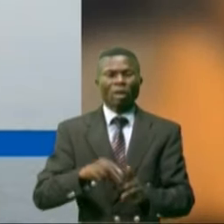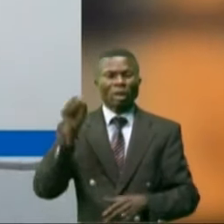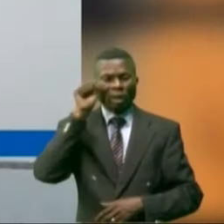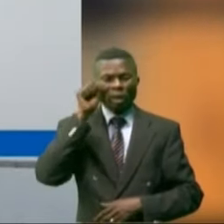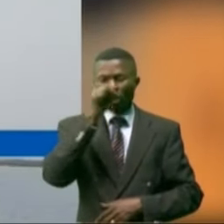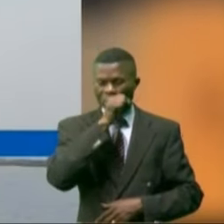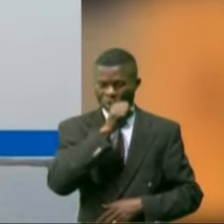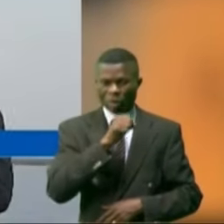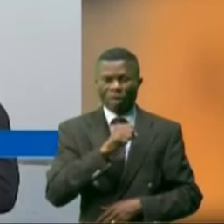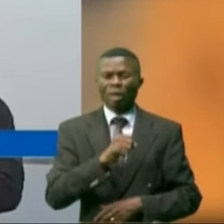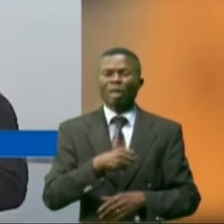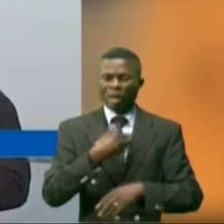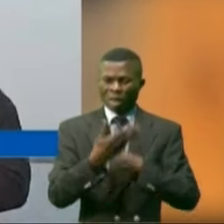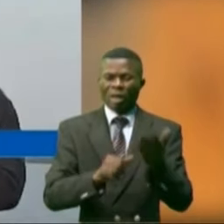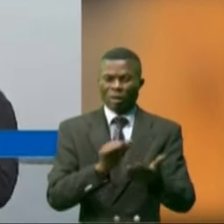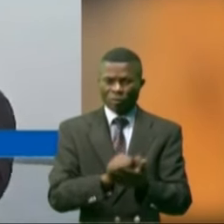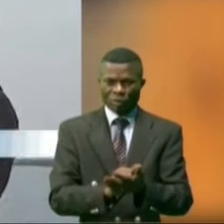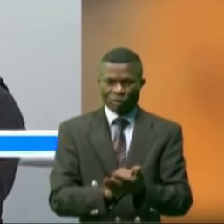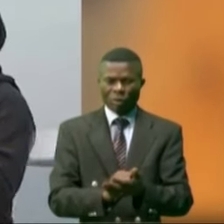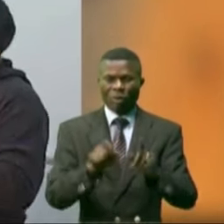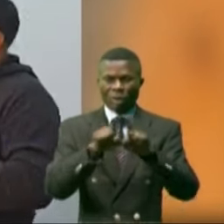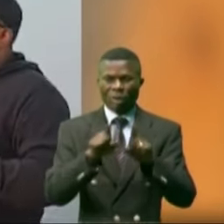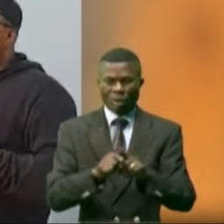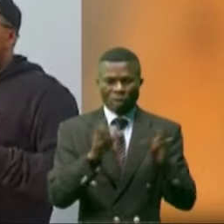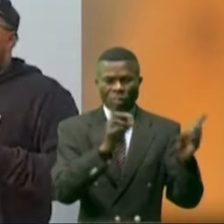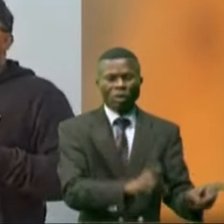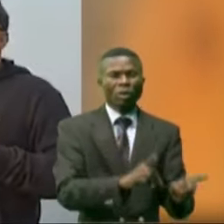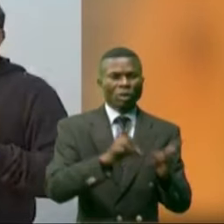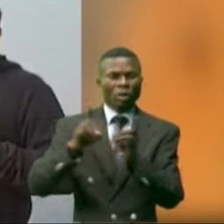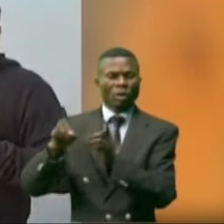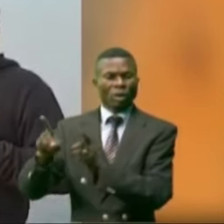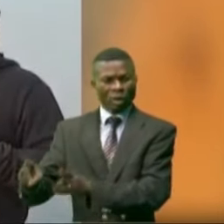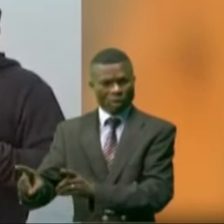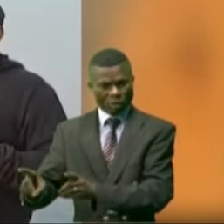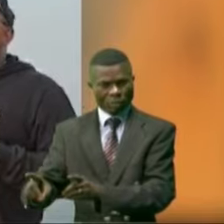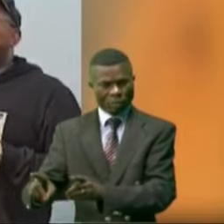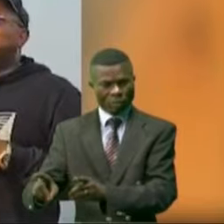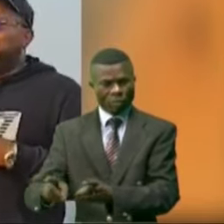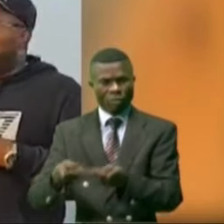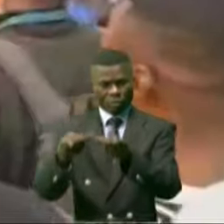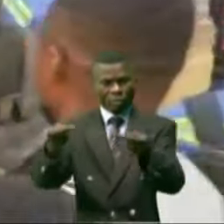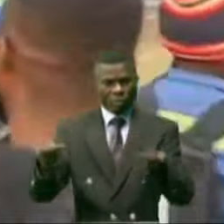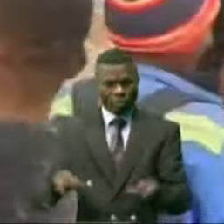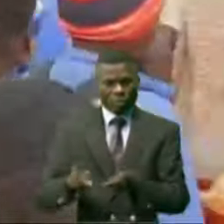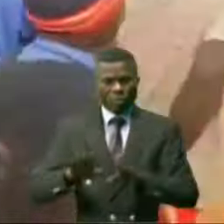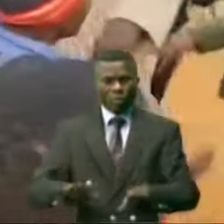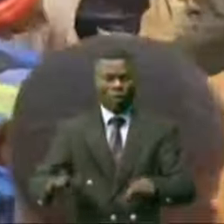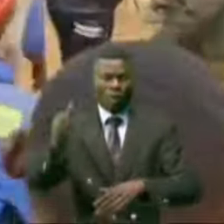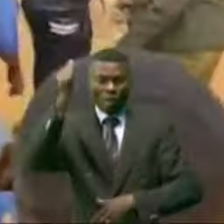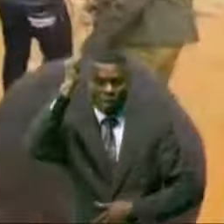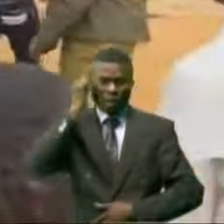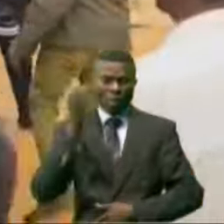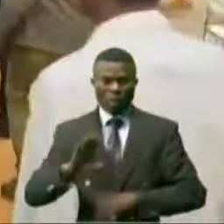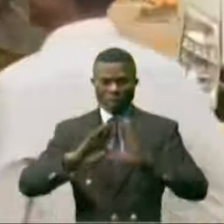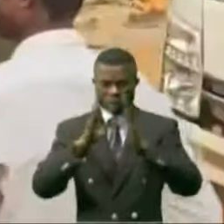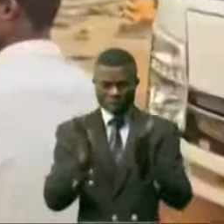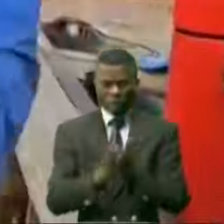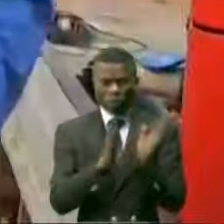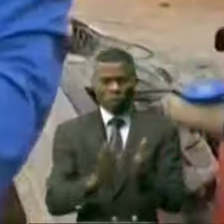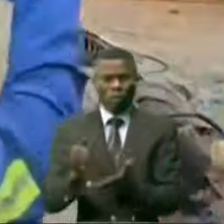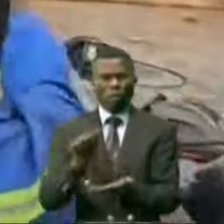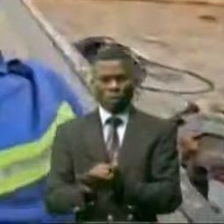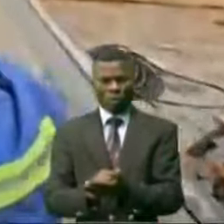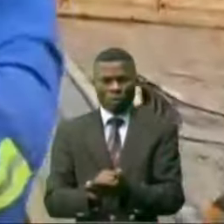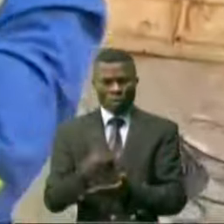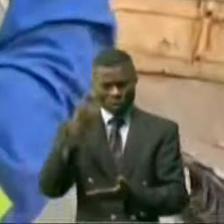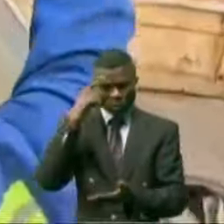suivi l'expropriation et la délocalisation des forces maritimes. Tous les préalables sont en train d'être vidés